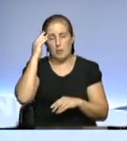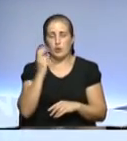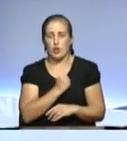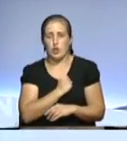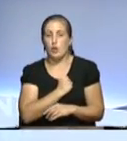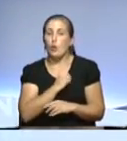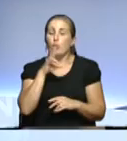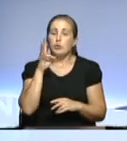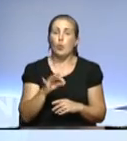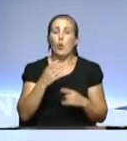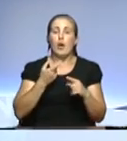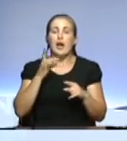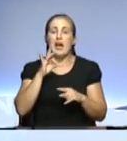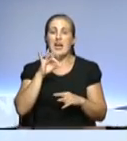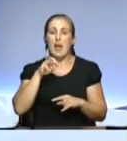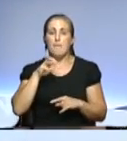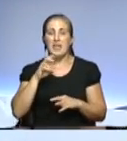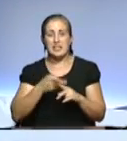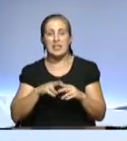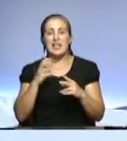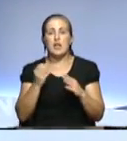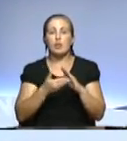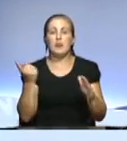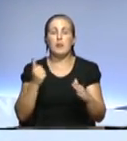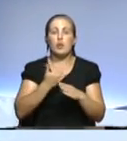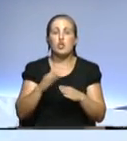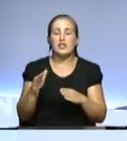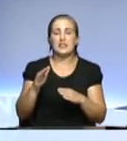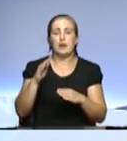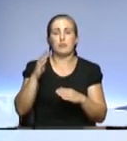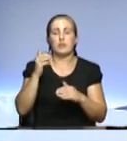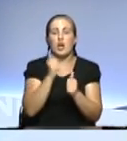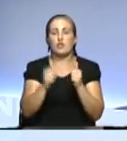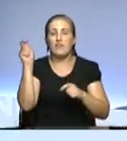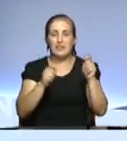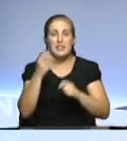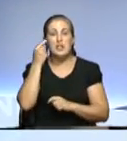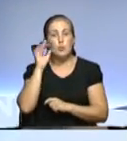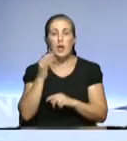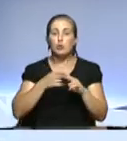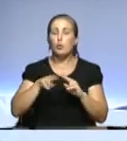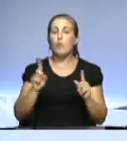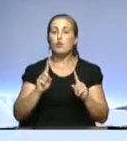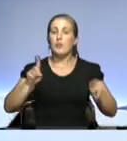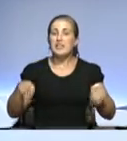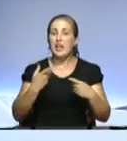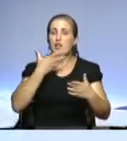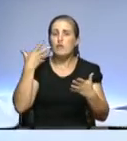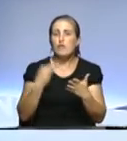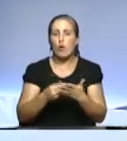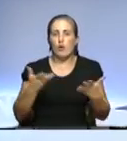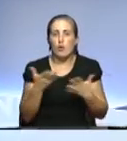вот ремесленники это неотъемлемая часть практически каждого фестиваля а вот не думали о том чтобы создать вот свой какой-то